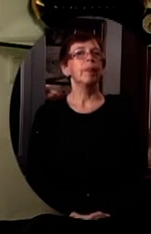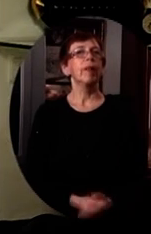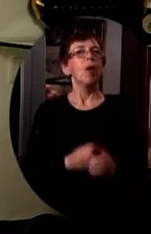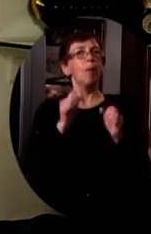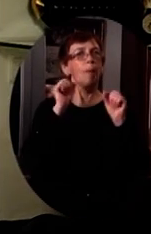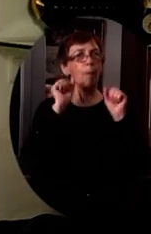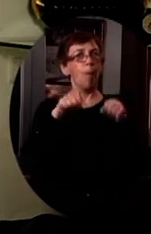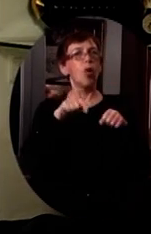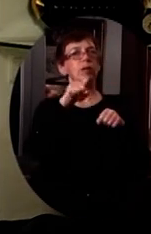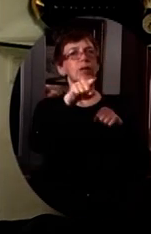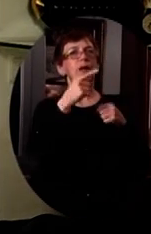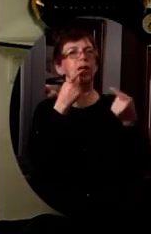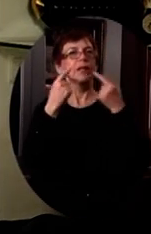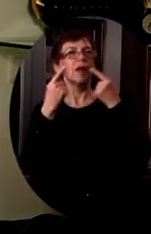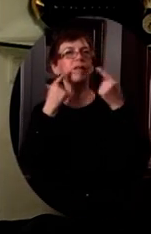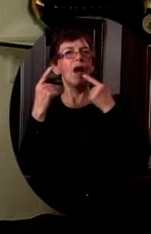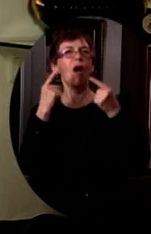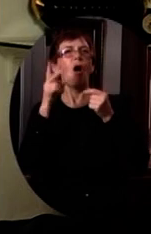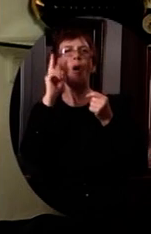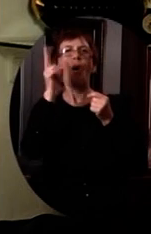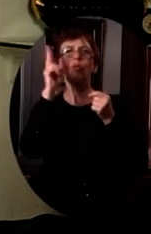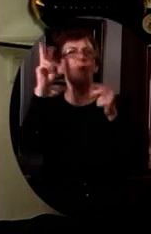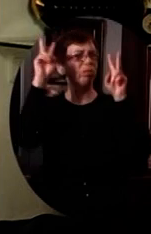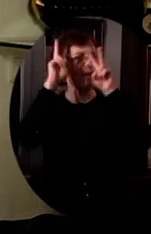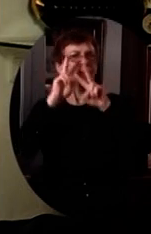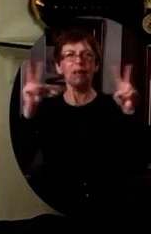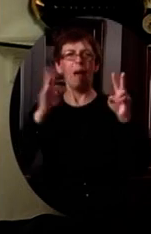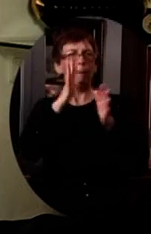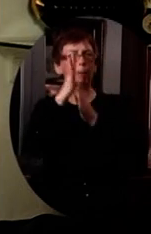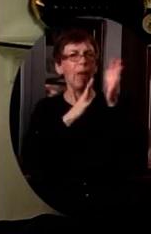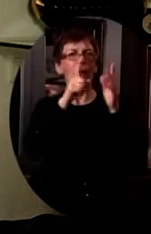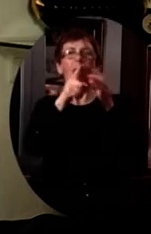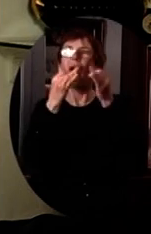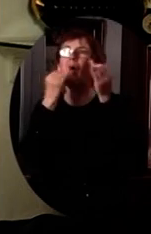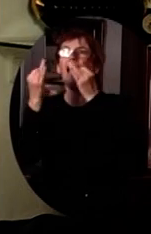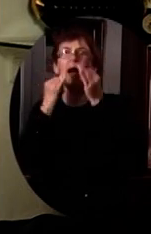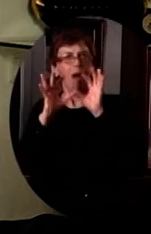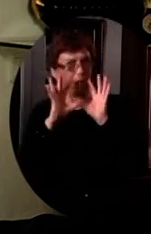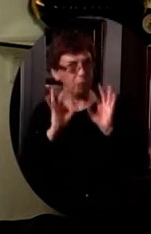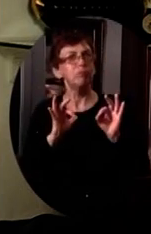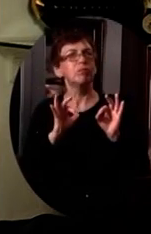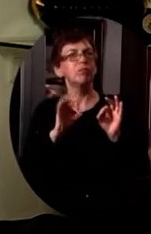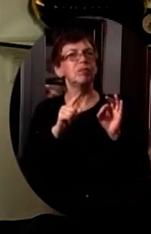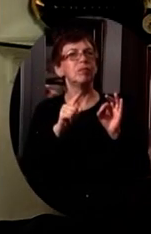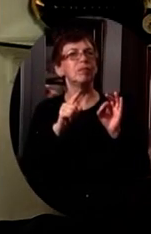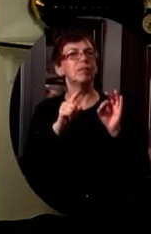יכולת גם לדבר ככה שמי שלא יודע שפת סימנים יבין אותך?